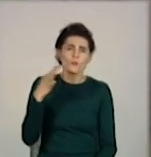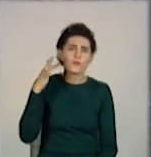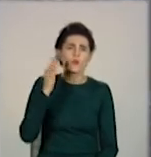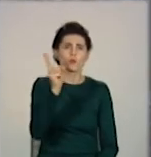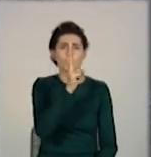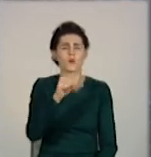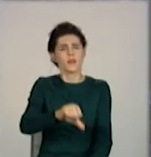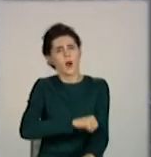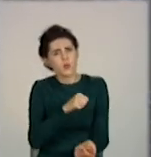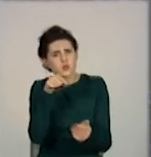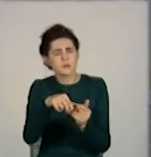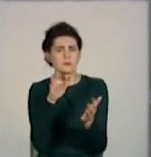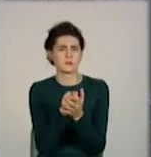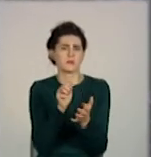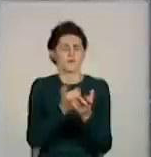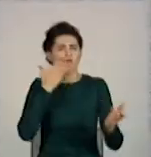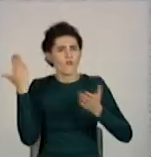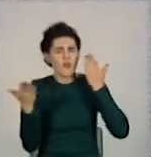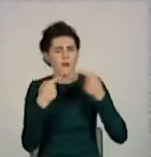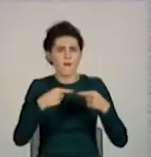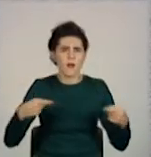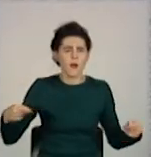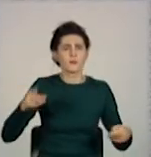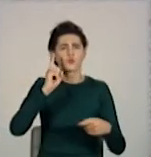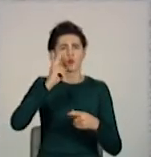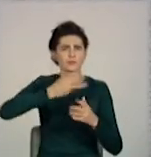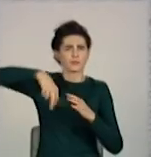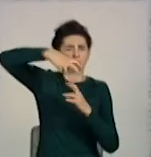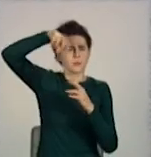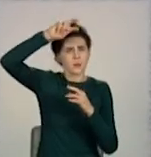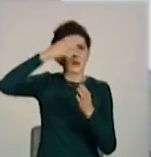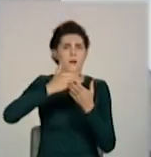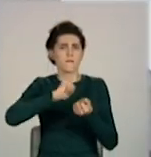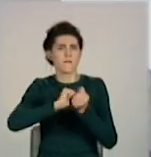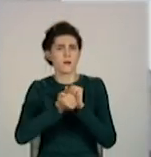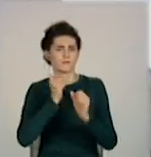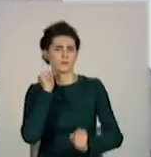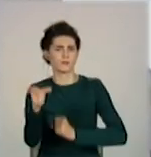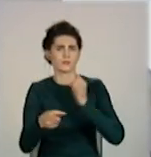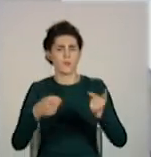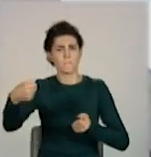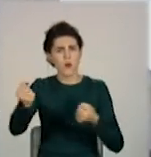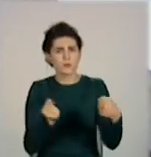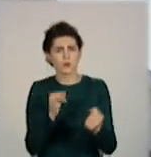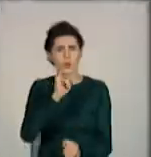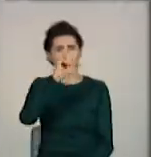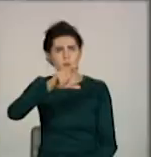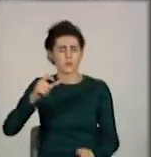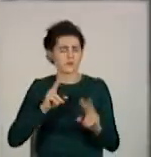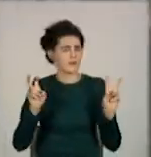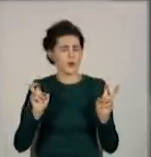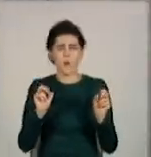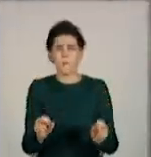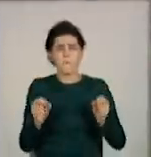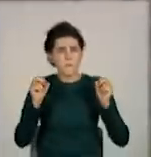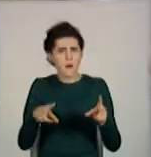вживають наркотики. А деякі підіймаються на найвищі поверхи та кидають каміння в автівки та перехожих. Опасно, звісно. Да, ну